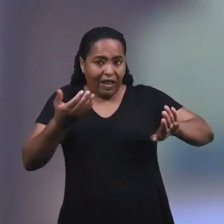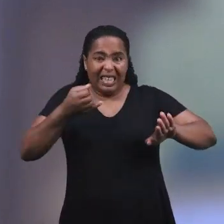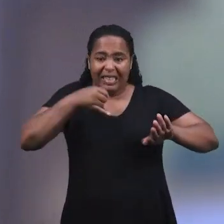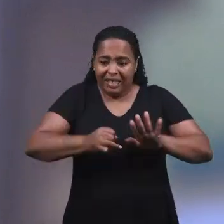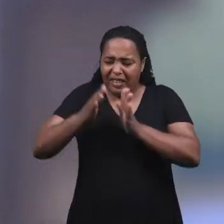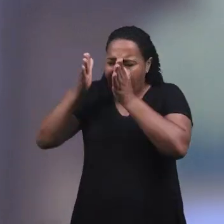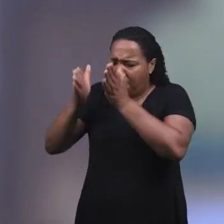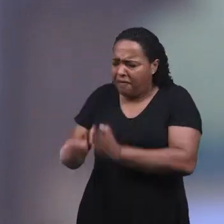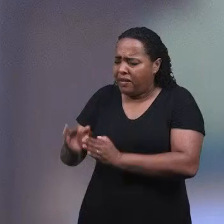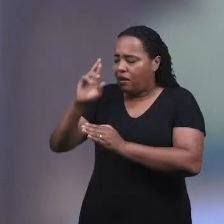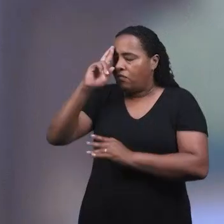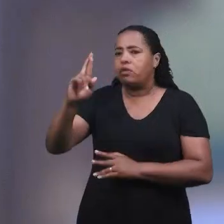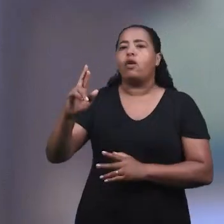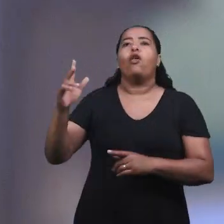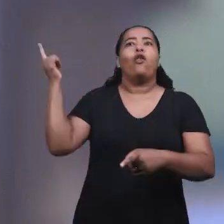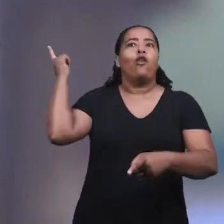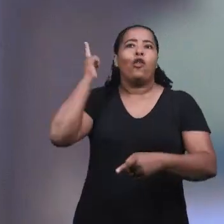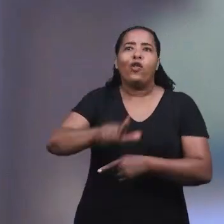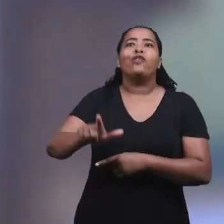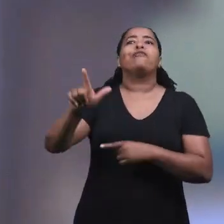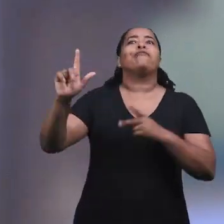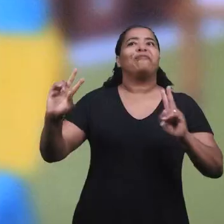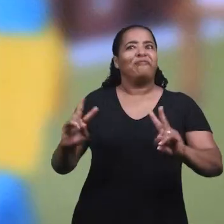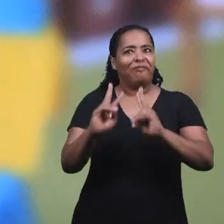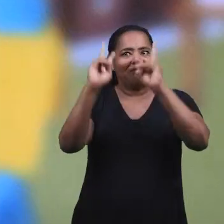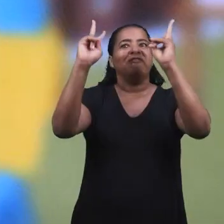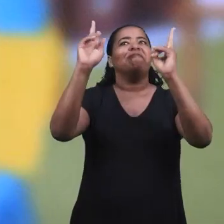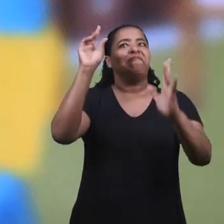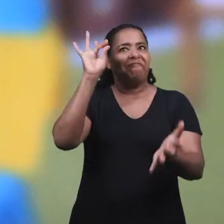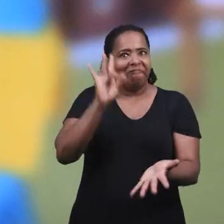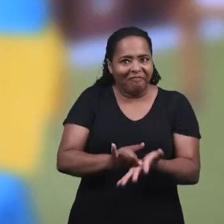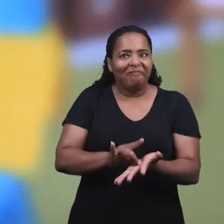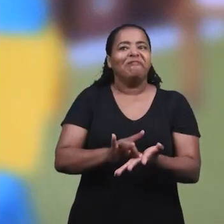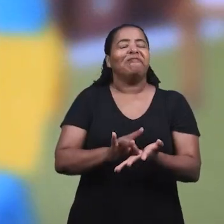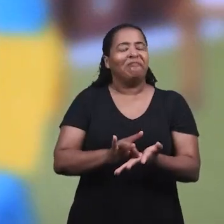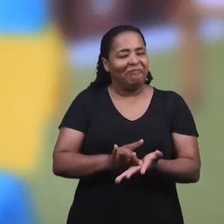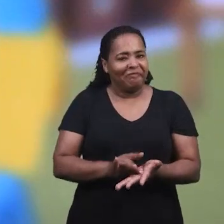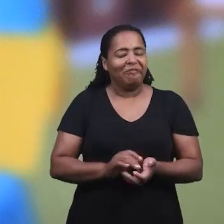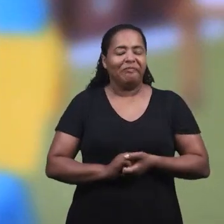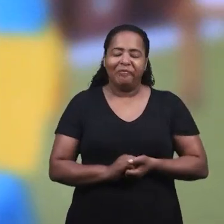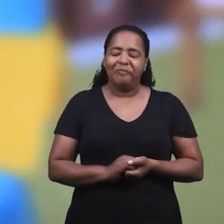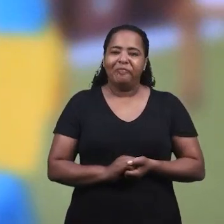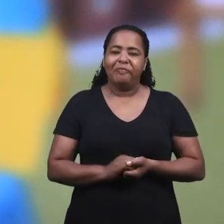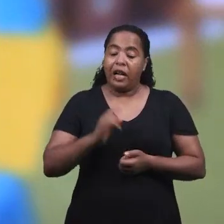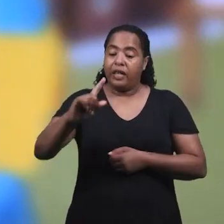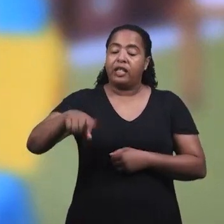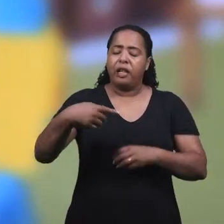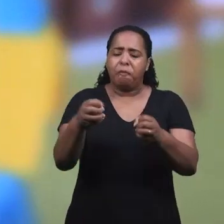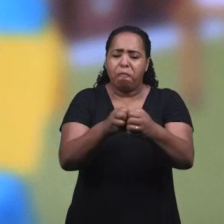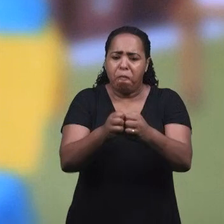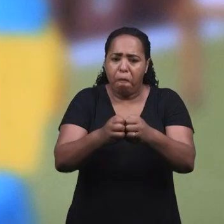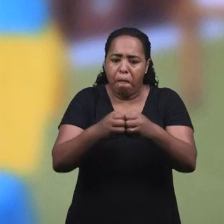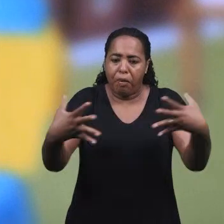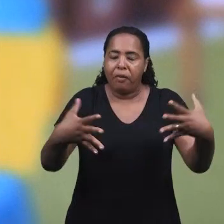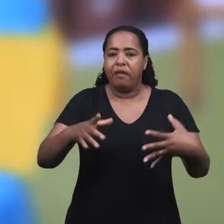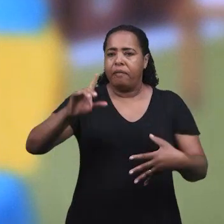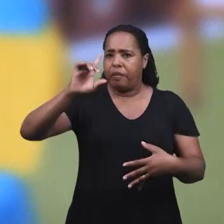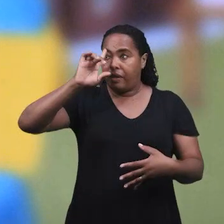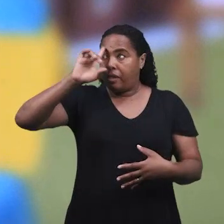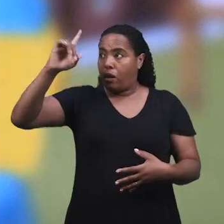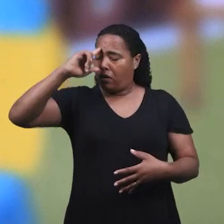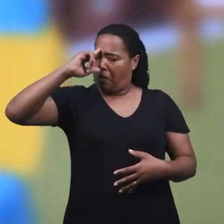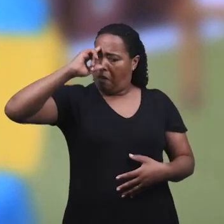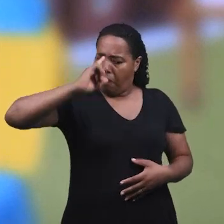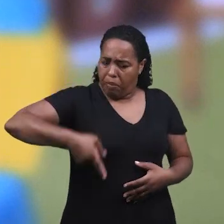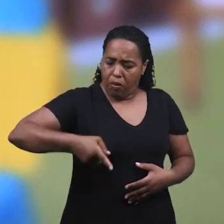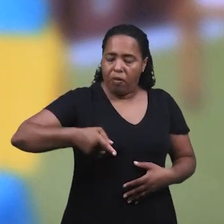fidèles au Seigneur, la victoire est certaine. Alléluia. Après le miracle, Dieu a donné un ordre